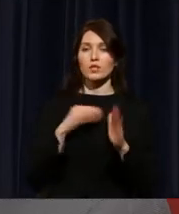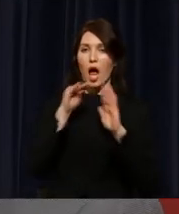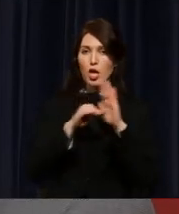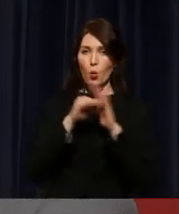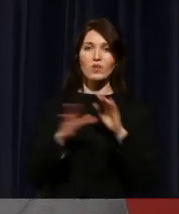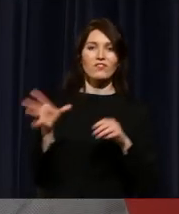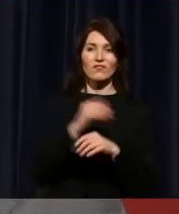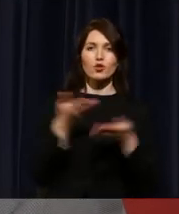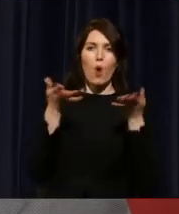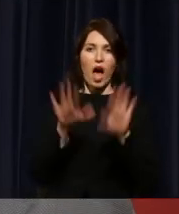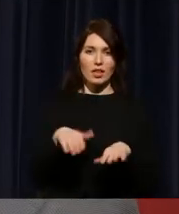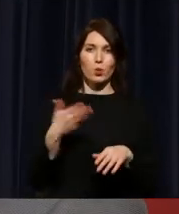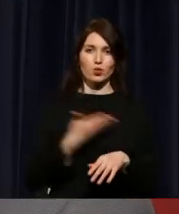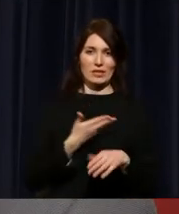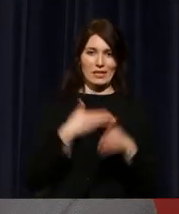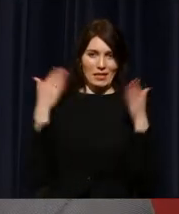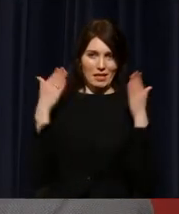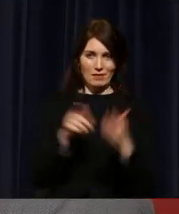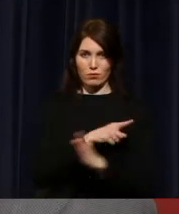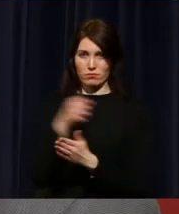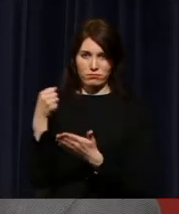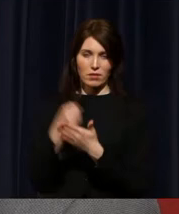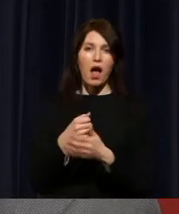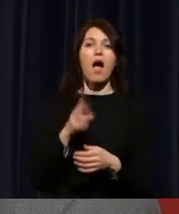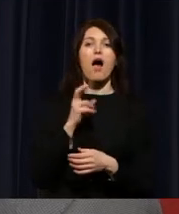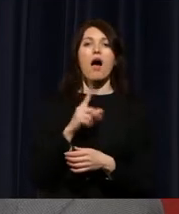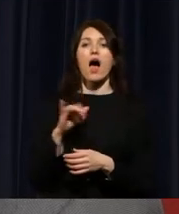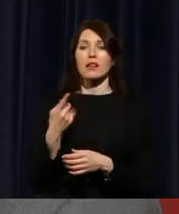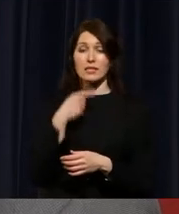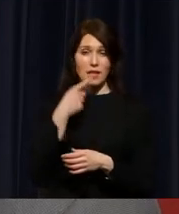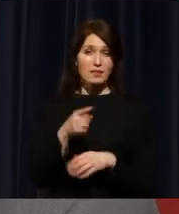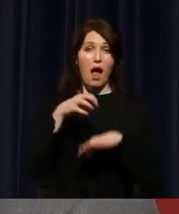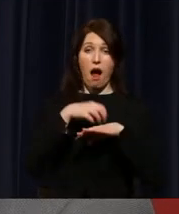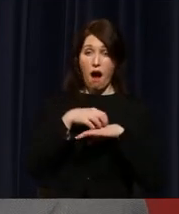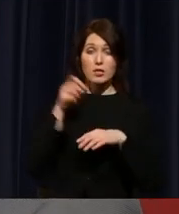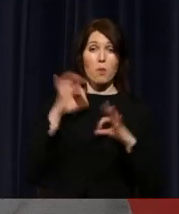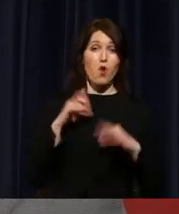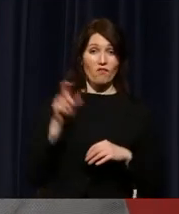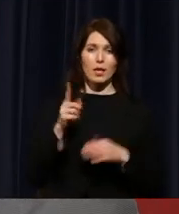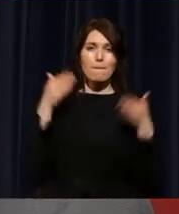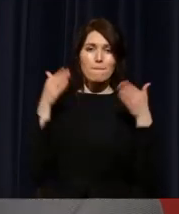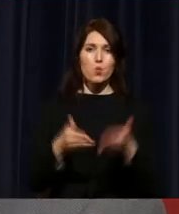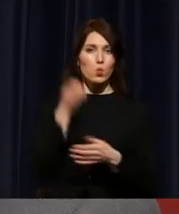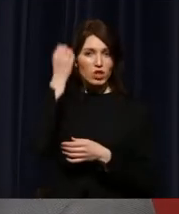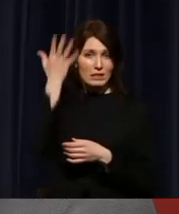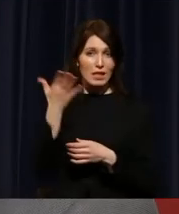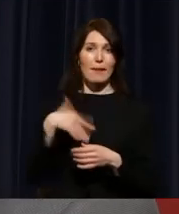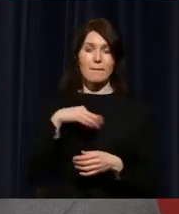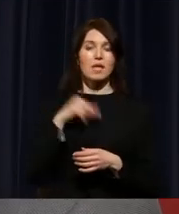jāiegulda visu savu atlikušos dzīvi. Kārs jau teica, ka ārsta profesija tā ir mūža izglītība.